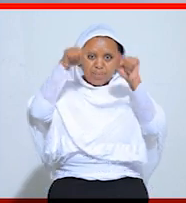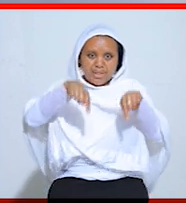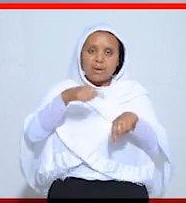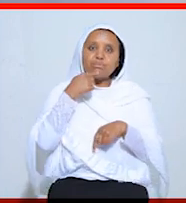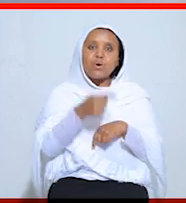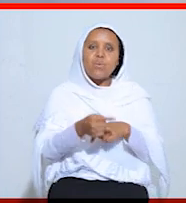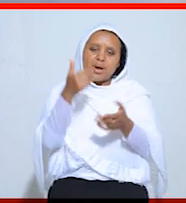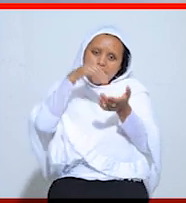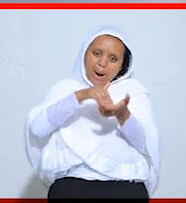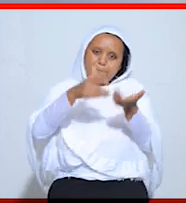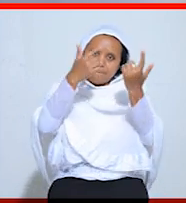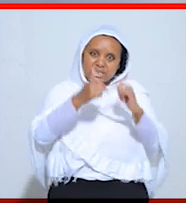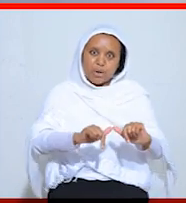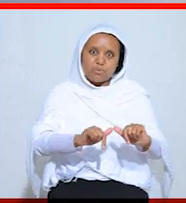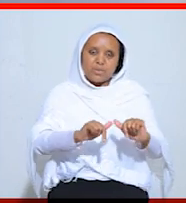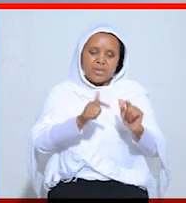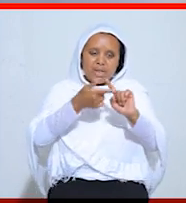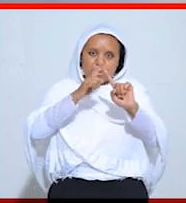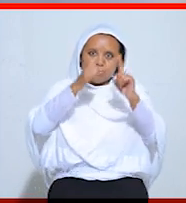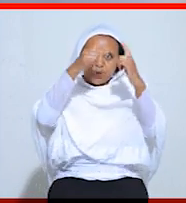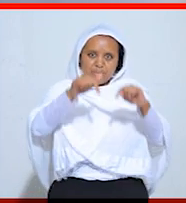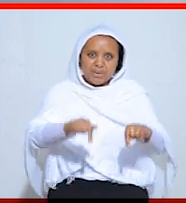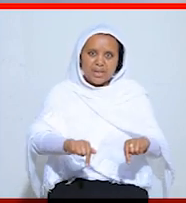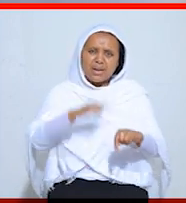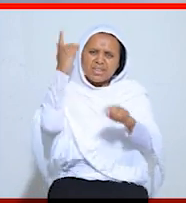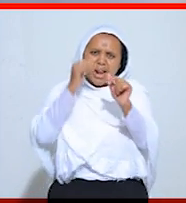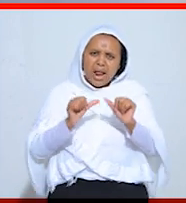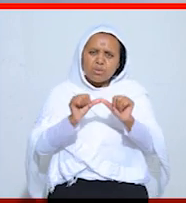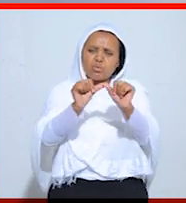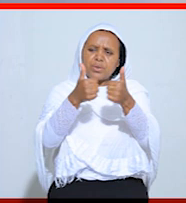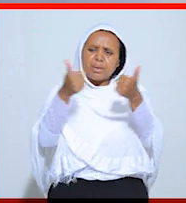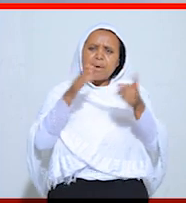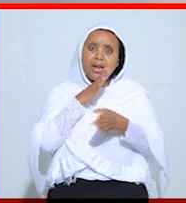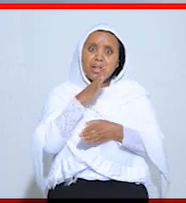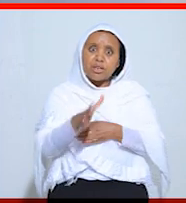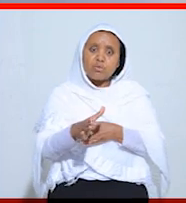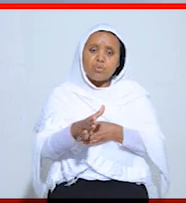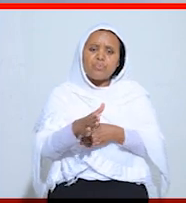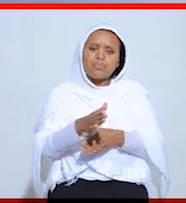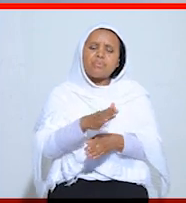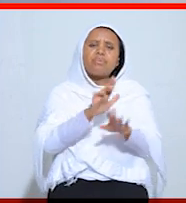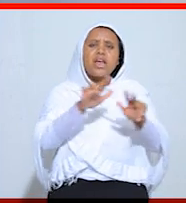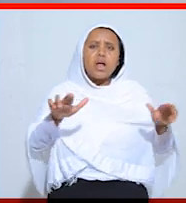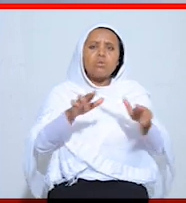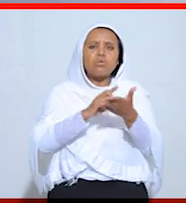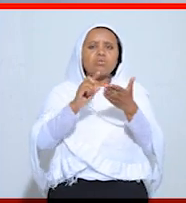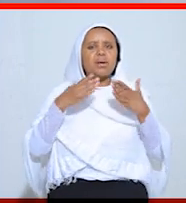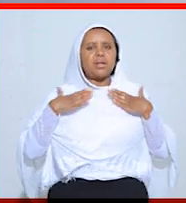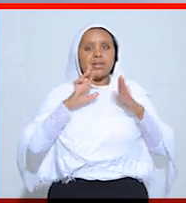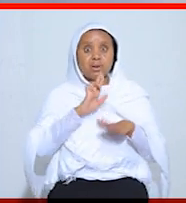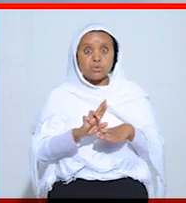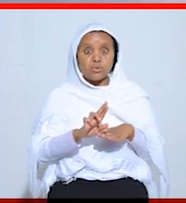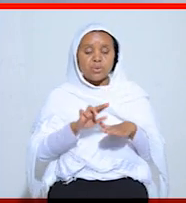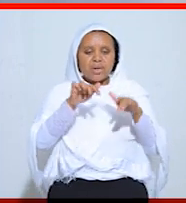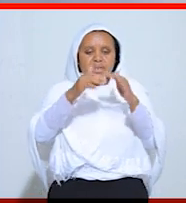ተመልሶ ይመጣል ብለው ዳግም ምጽአቱን ተመልሶ እንደሚመጣ ለዘላለም እንደማይለያቸው ያረጋጉ ቅዱሳን